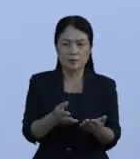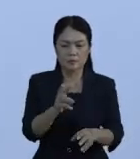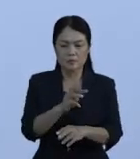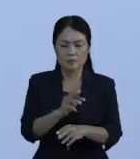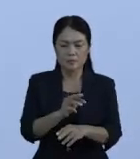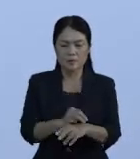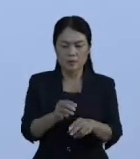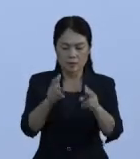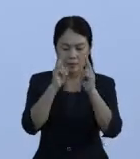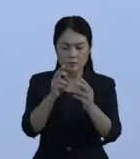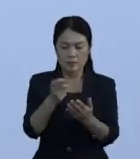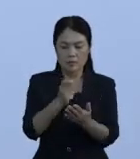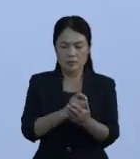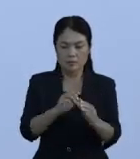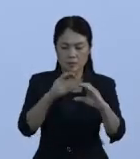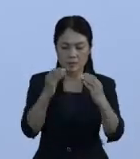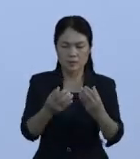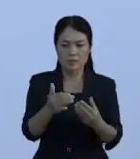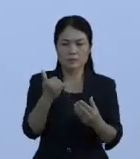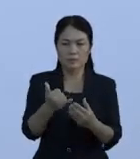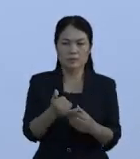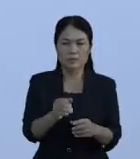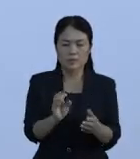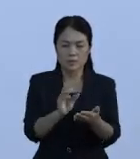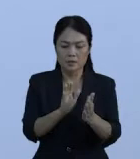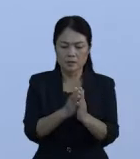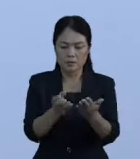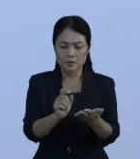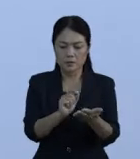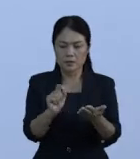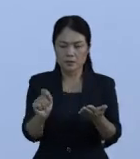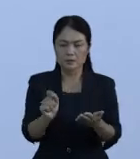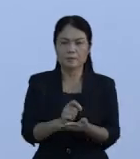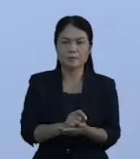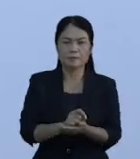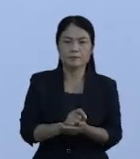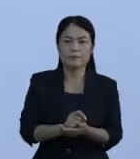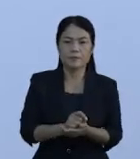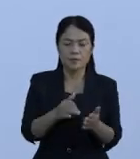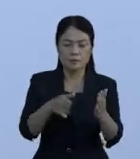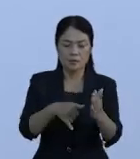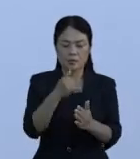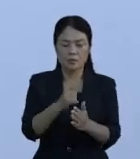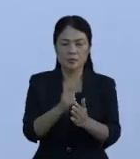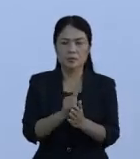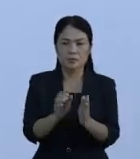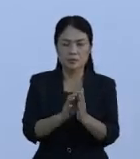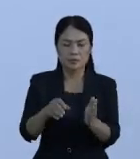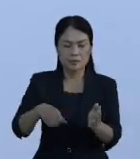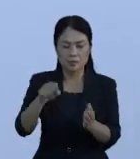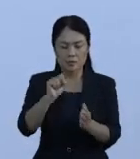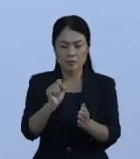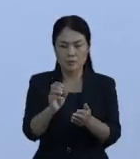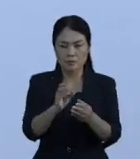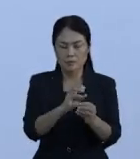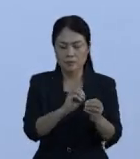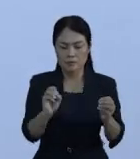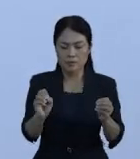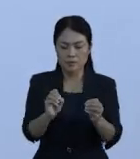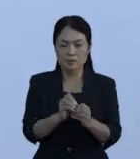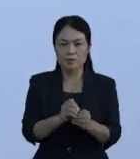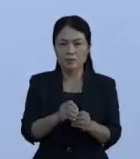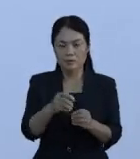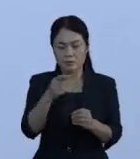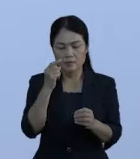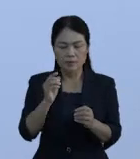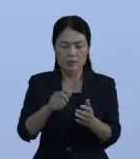cú cần đôi chia lại tiệm muối và sập hơi sạc xé sập hơi riêng cái này chuyên muốn để xó bịch bẩn toát